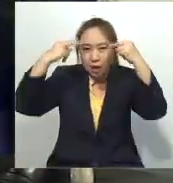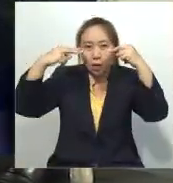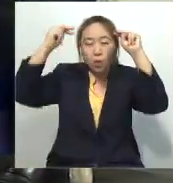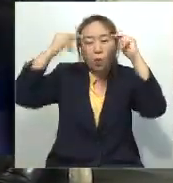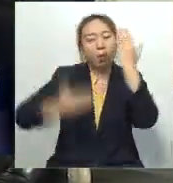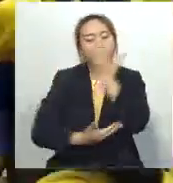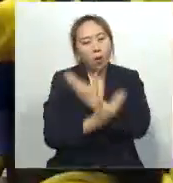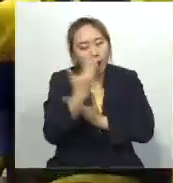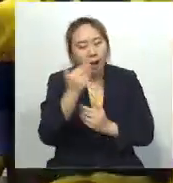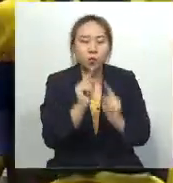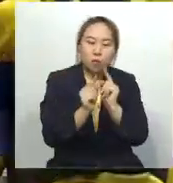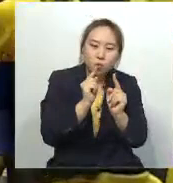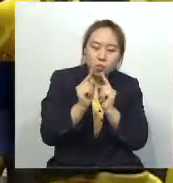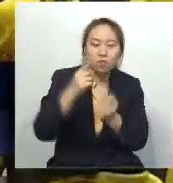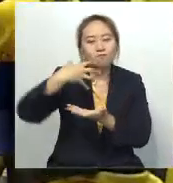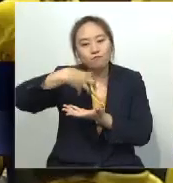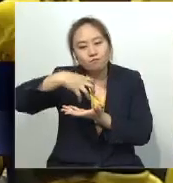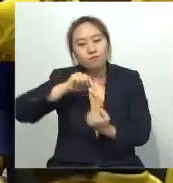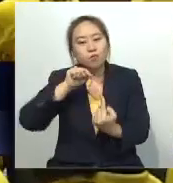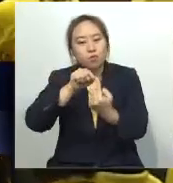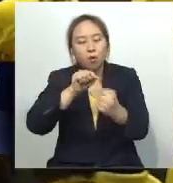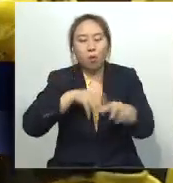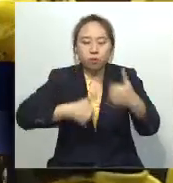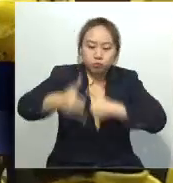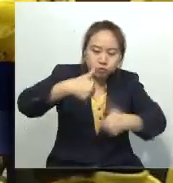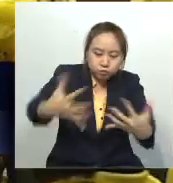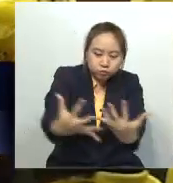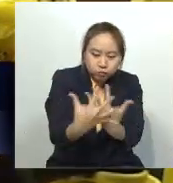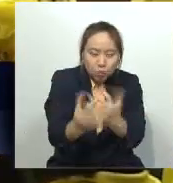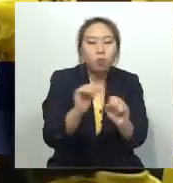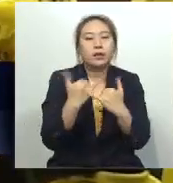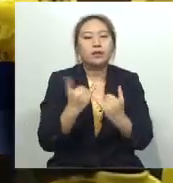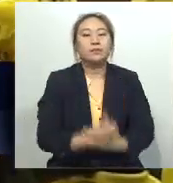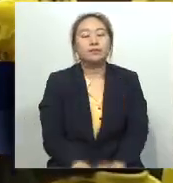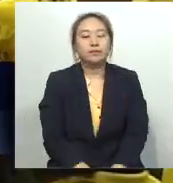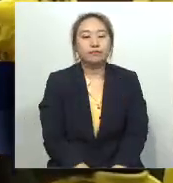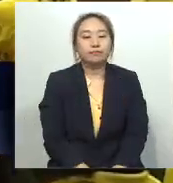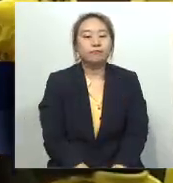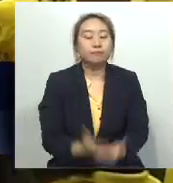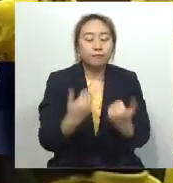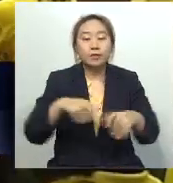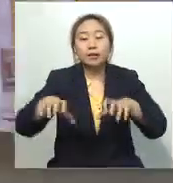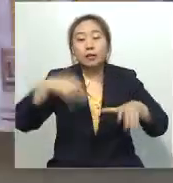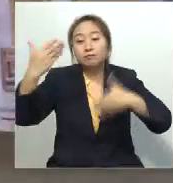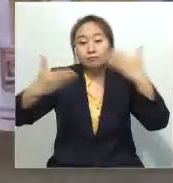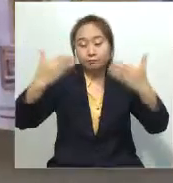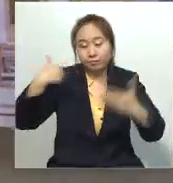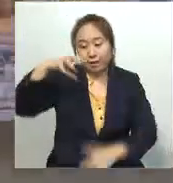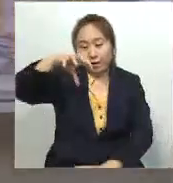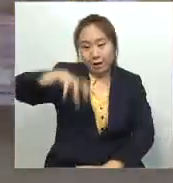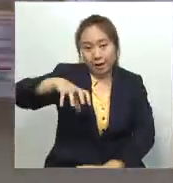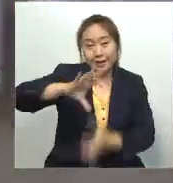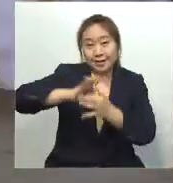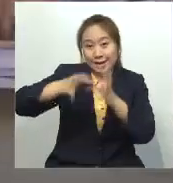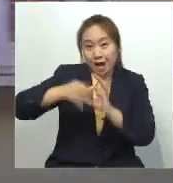ได้มีโอกาสพูดคุยกับพี่น้องผู้ใช้แรงงานที่มาร่วมงานในวันนี้ครับสำหรับภายในงานนะครับภายในอาคารกีฬา